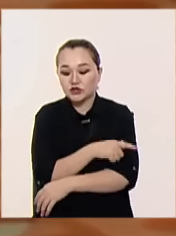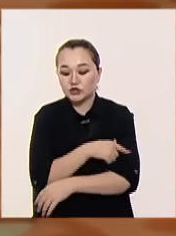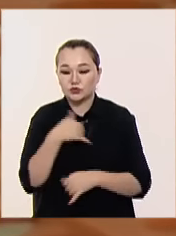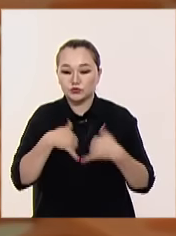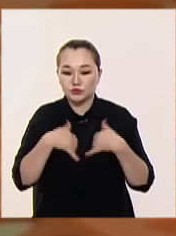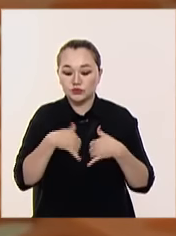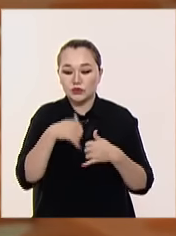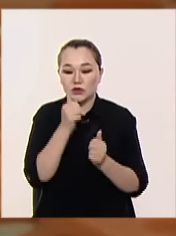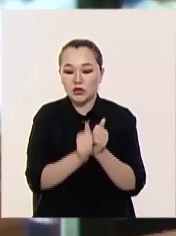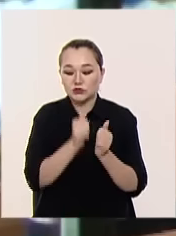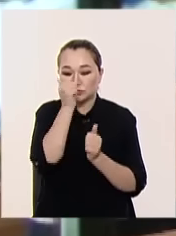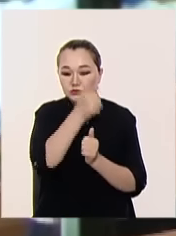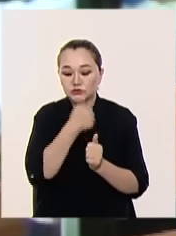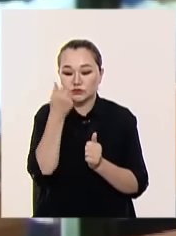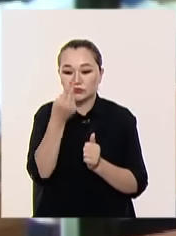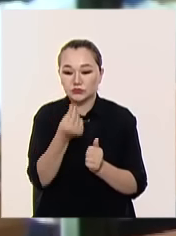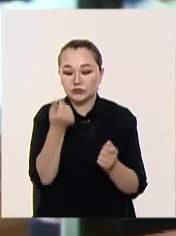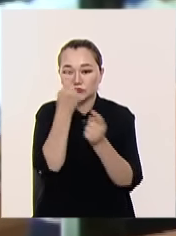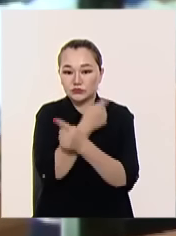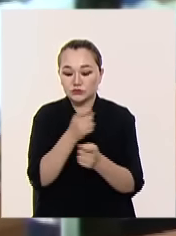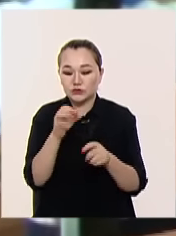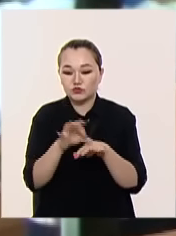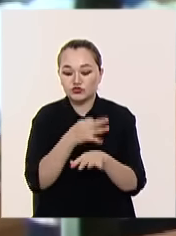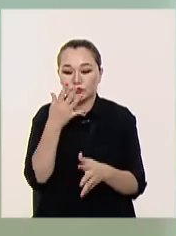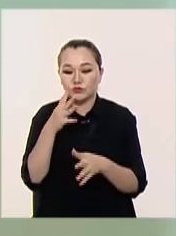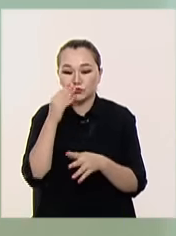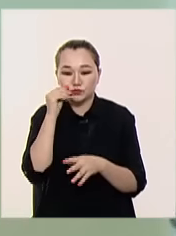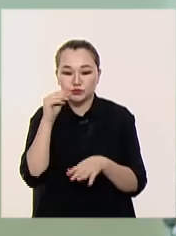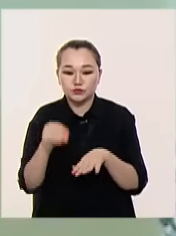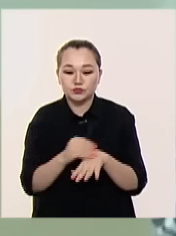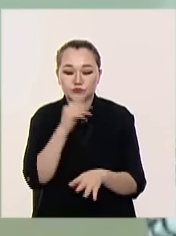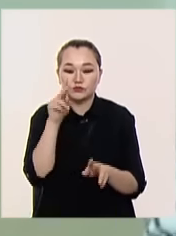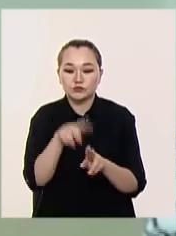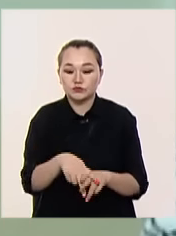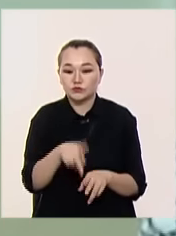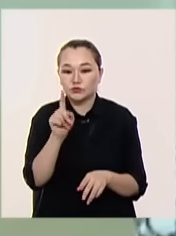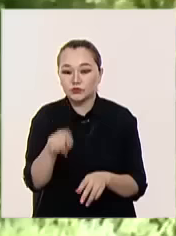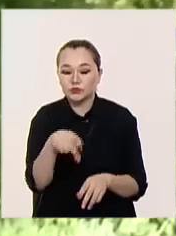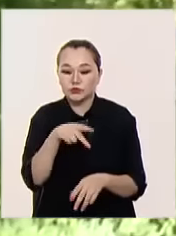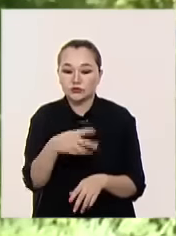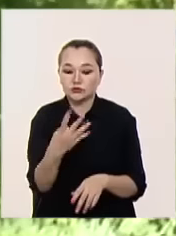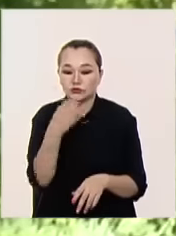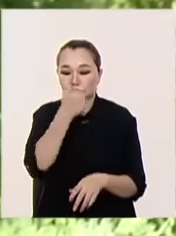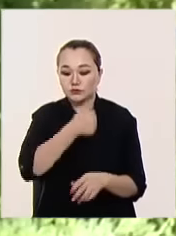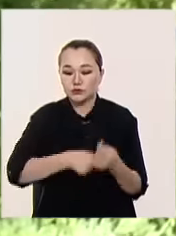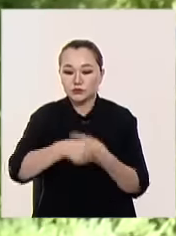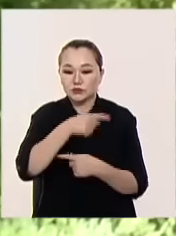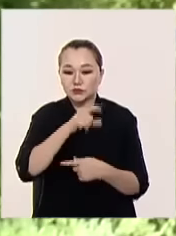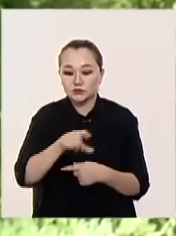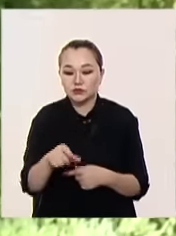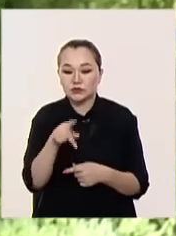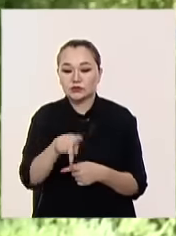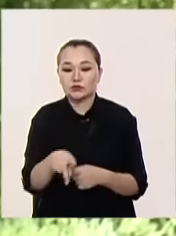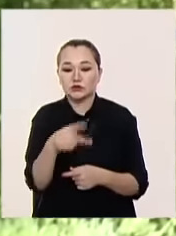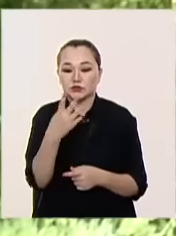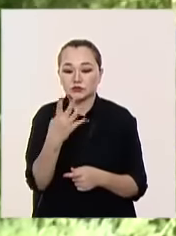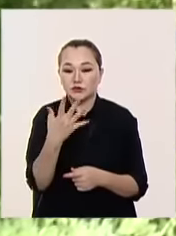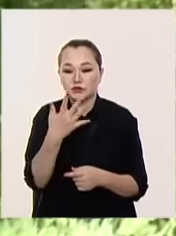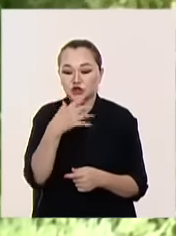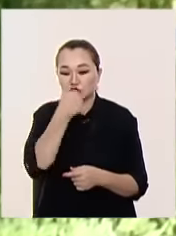де жылдық табысын мүлкін жариялайды. Әйелі немесе күйеуі де міндеттеледі. Ал 2024 жылы бизнесмендер, 2025